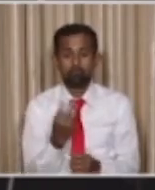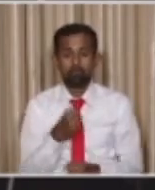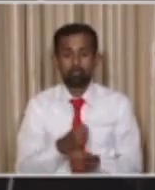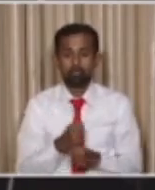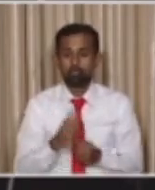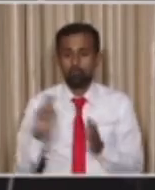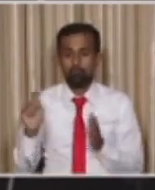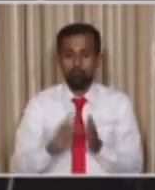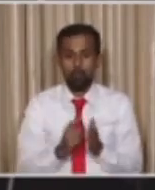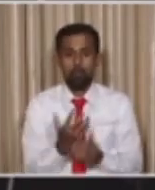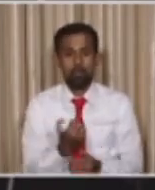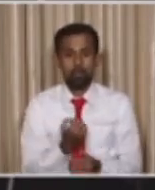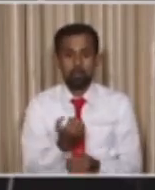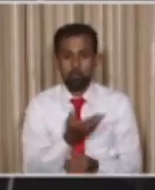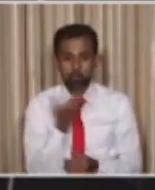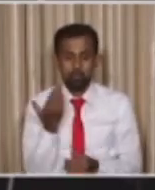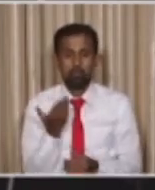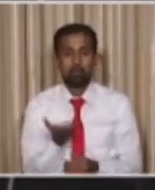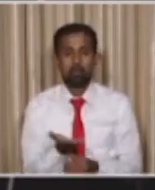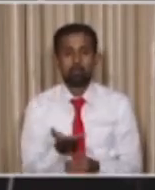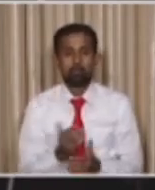රාජ්‍ය ආයතන ලබා ගන්න පුළුවන් ආයතන